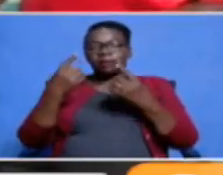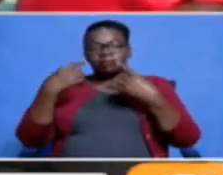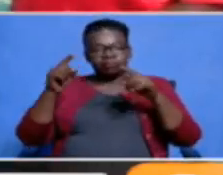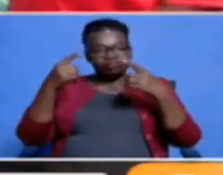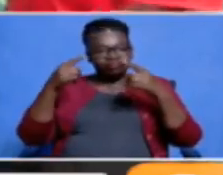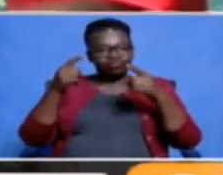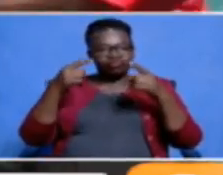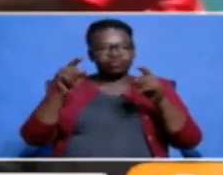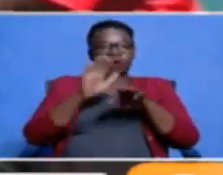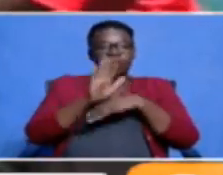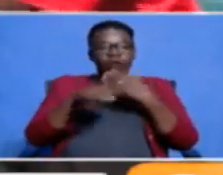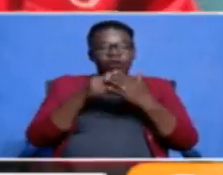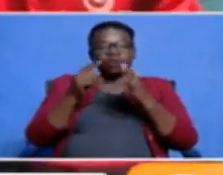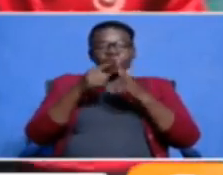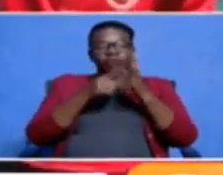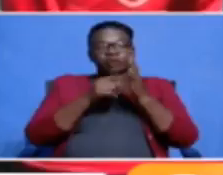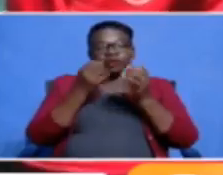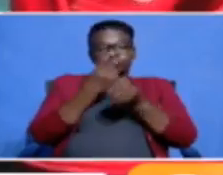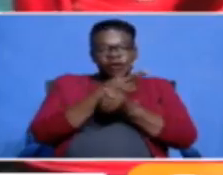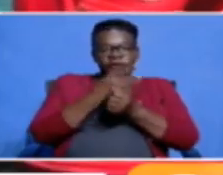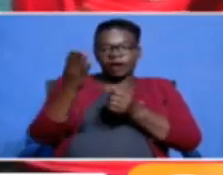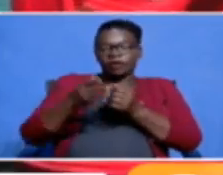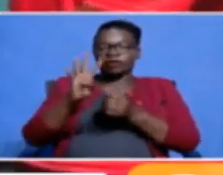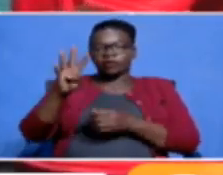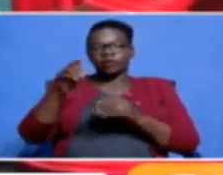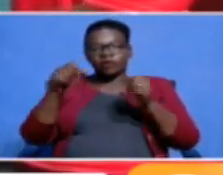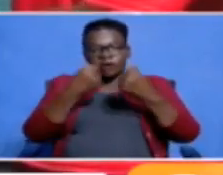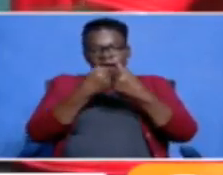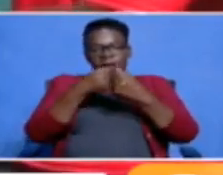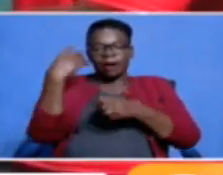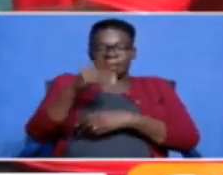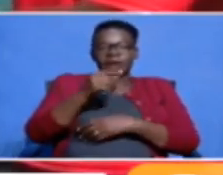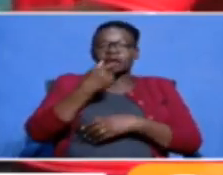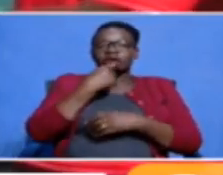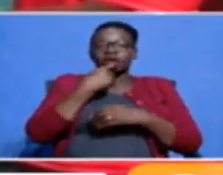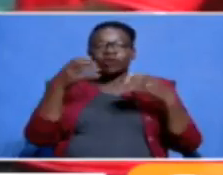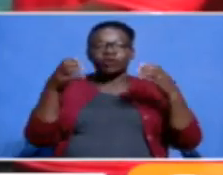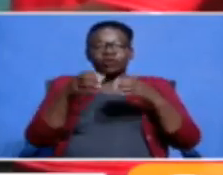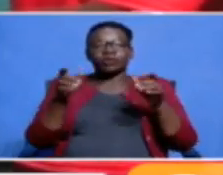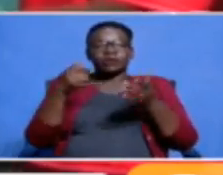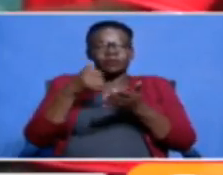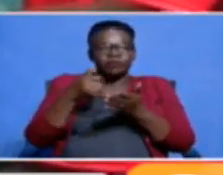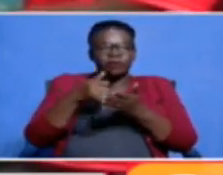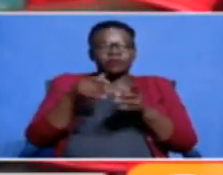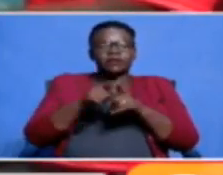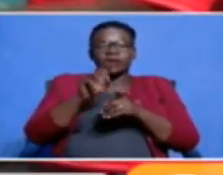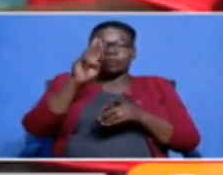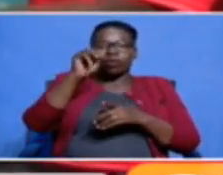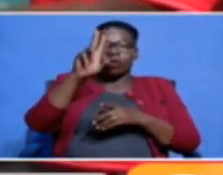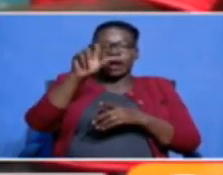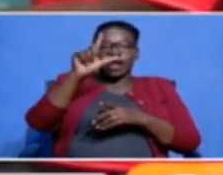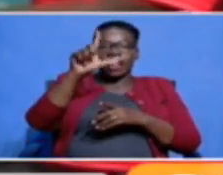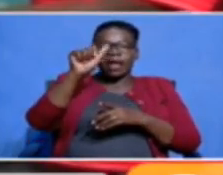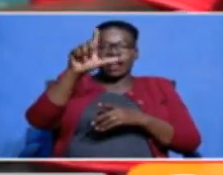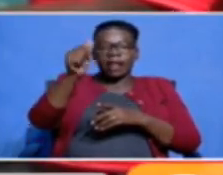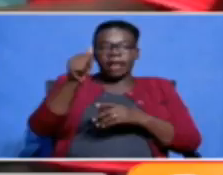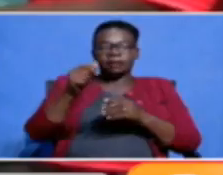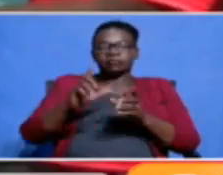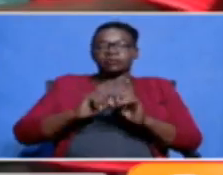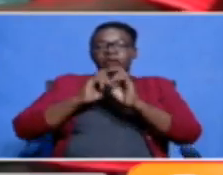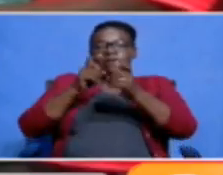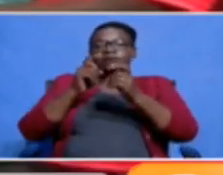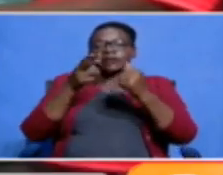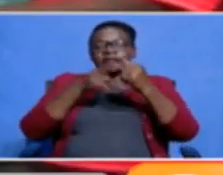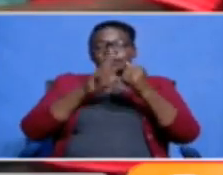12 points from 4 games, which included breaking champions Gor Mahia's unbeaten run. Mwalala was rewarded with 75,000